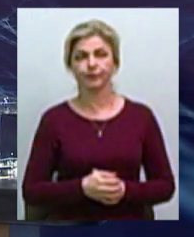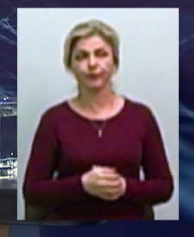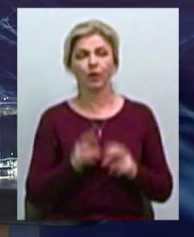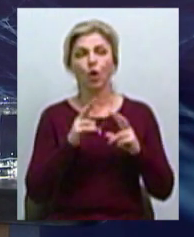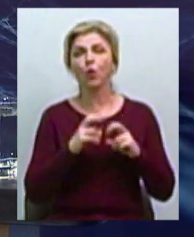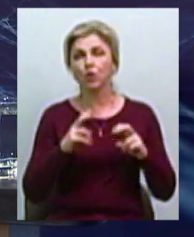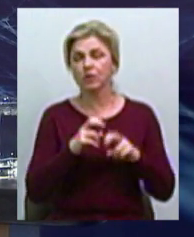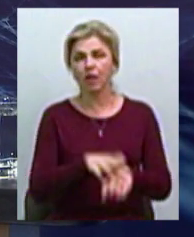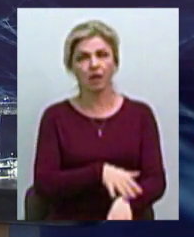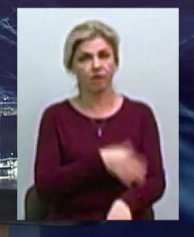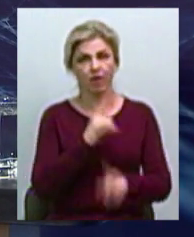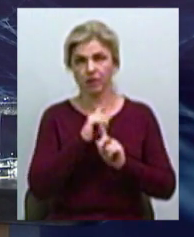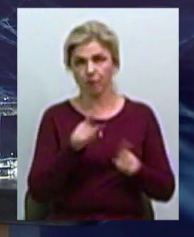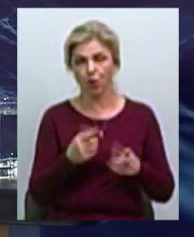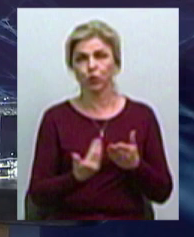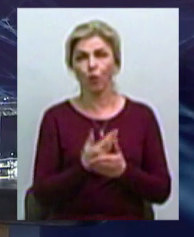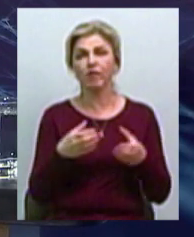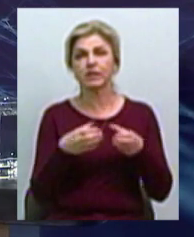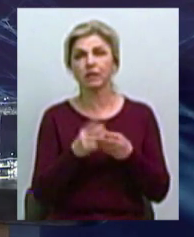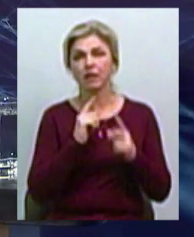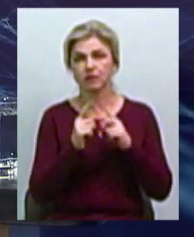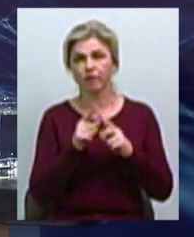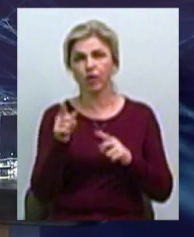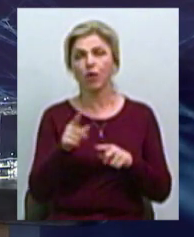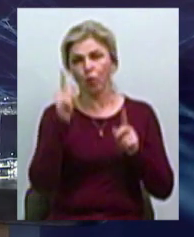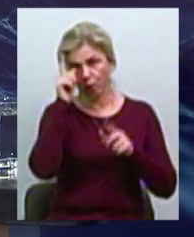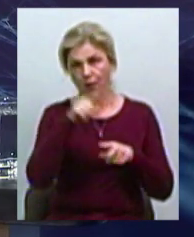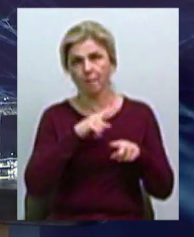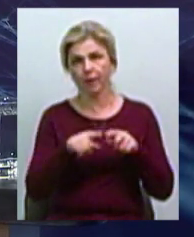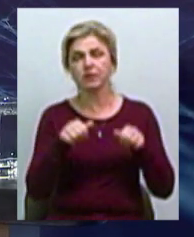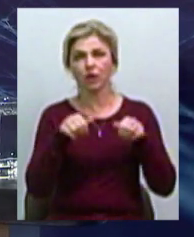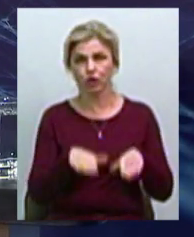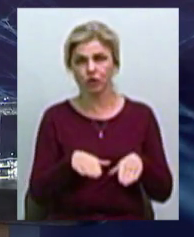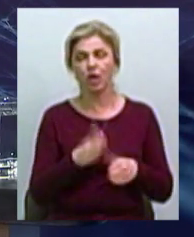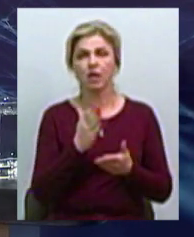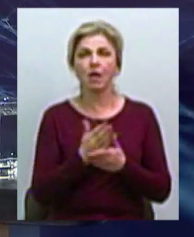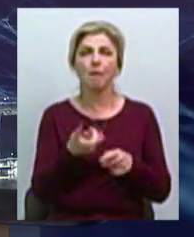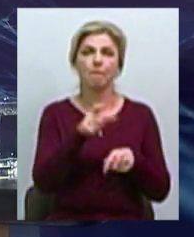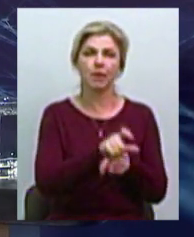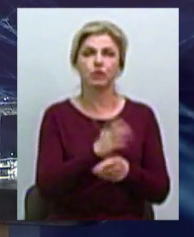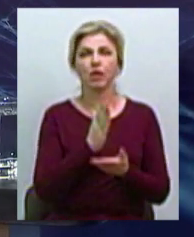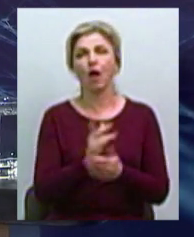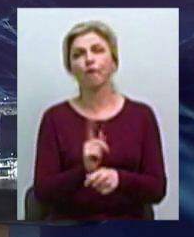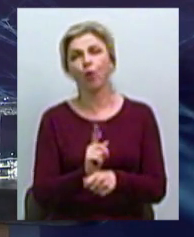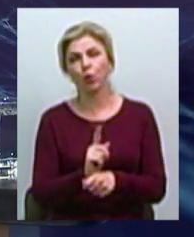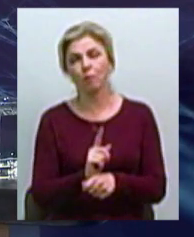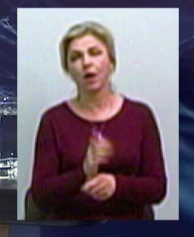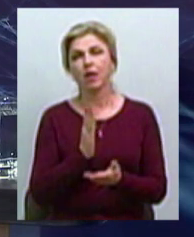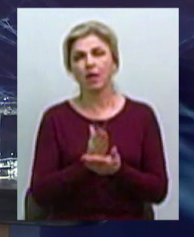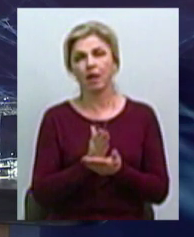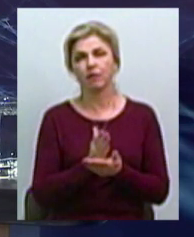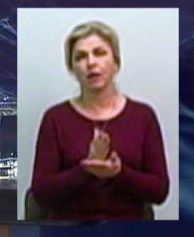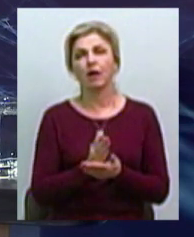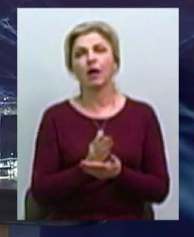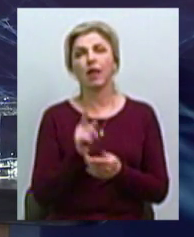тривалим не буде. Новий склад Ради показав, що він вміє швидко приймати рішення. Є більшість, є кворум, є фактично